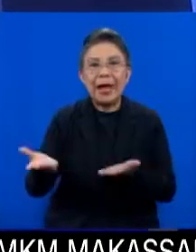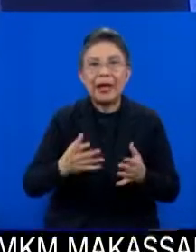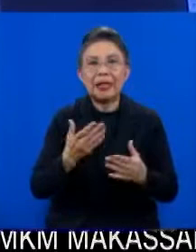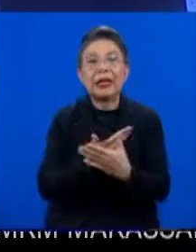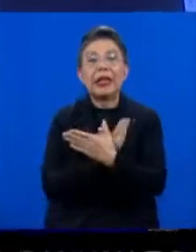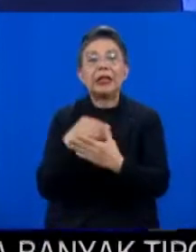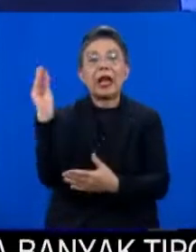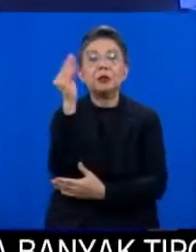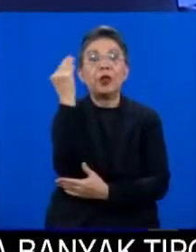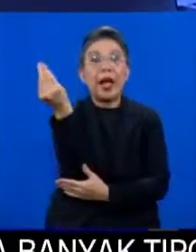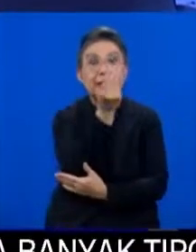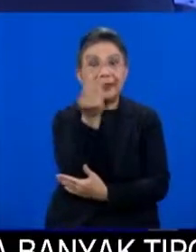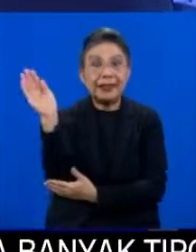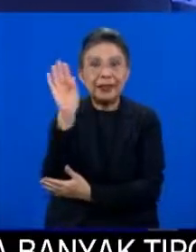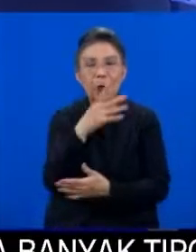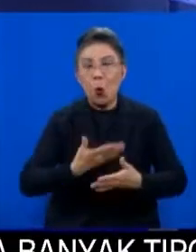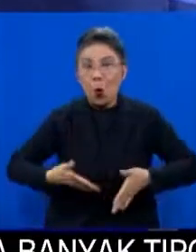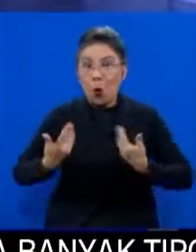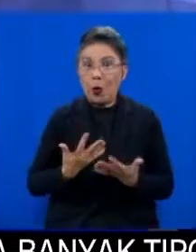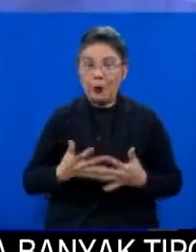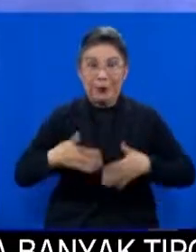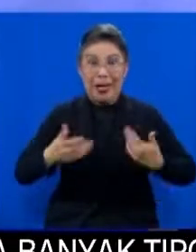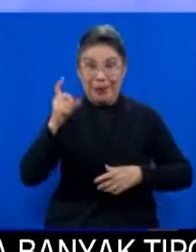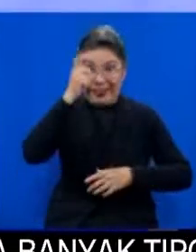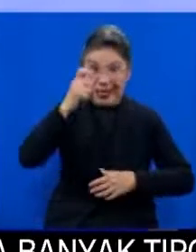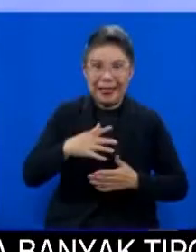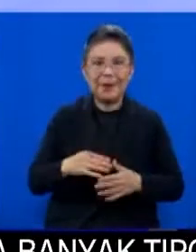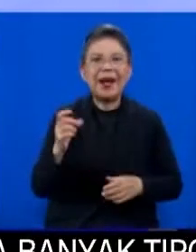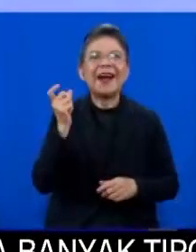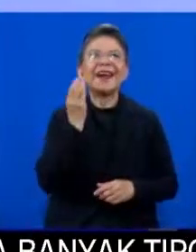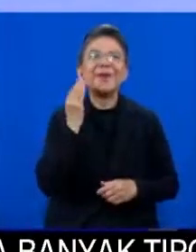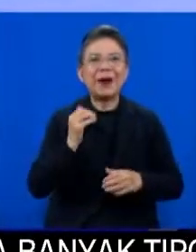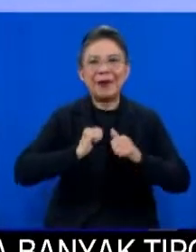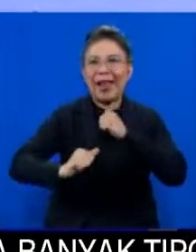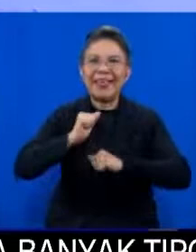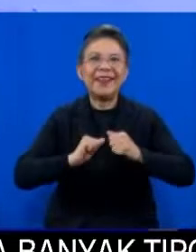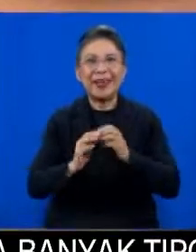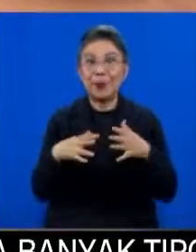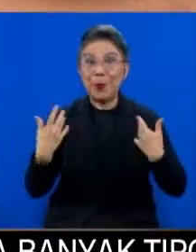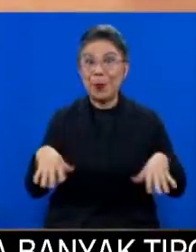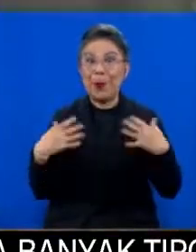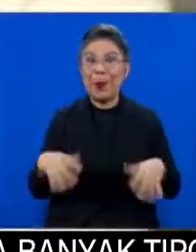transportasi umum. Masyarakat pun menyambut baik kebijakan ini karena memudahkan mereka beraktivitas.